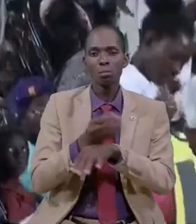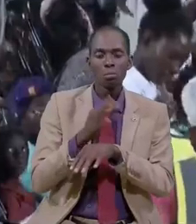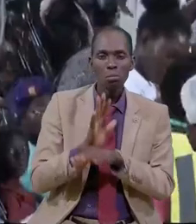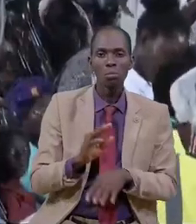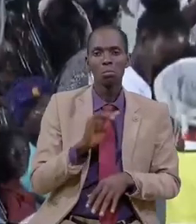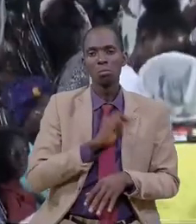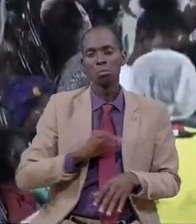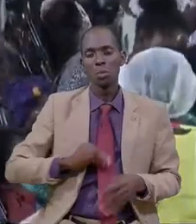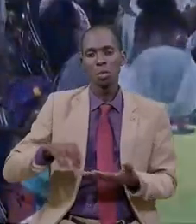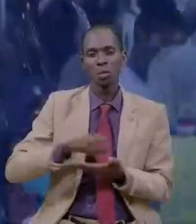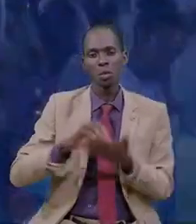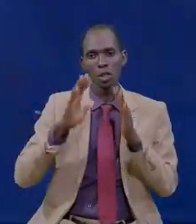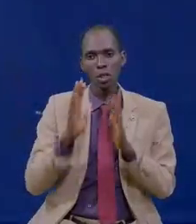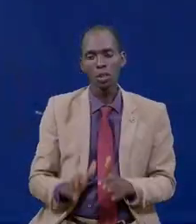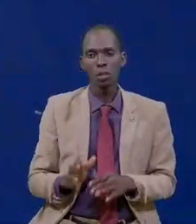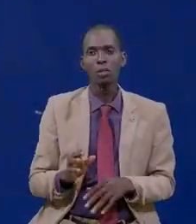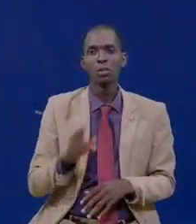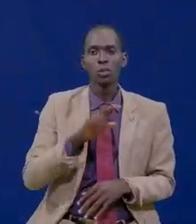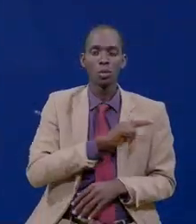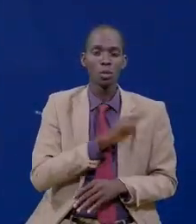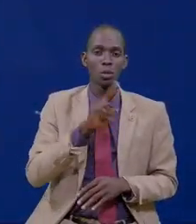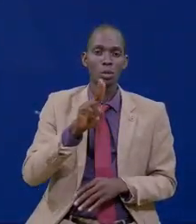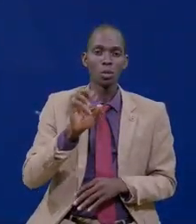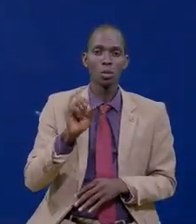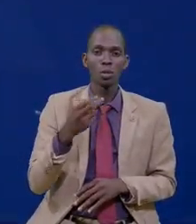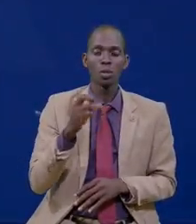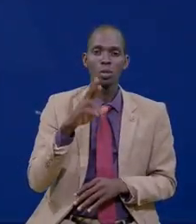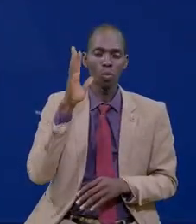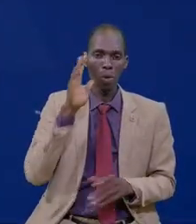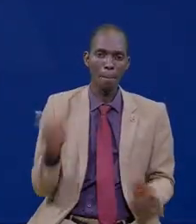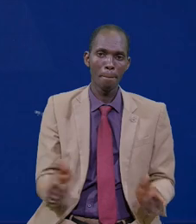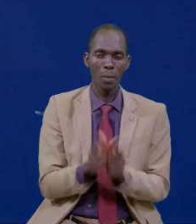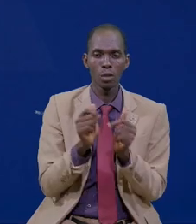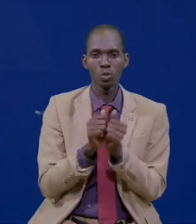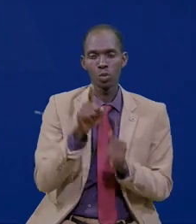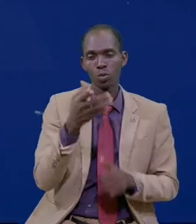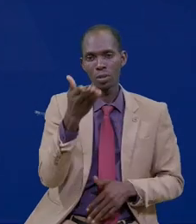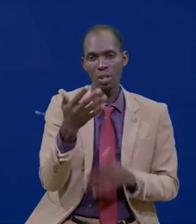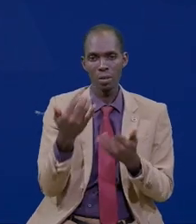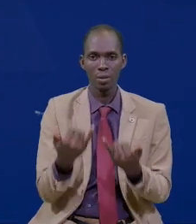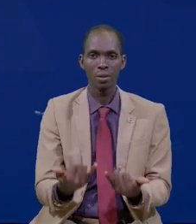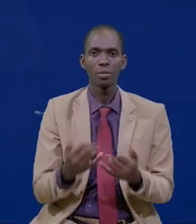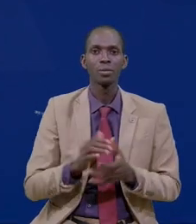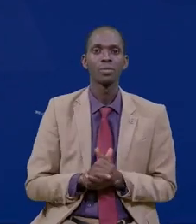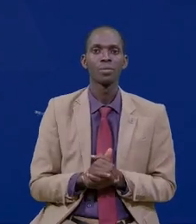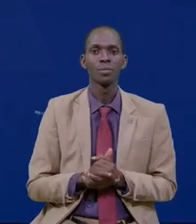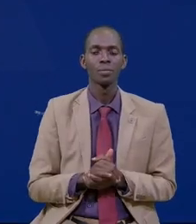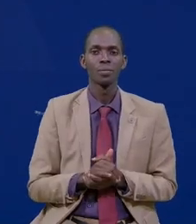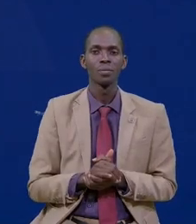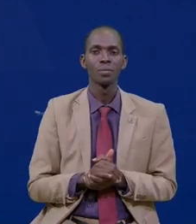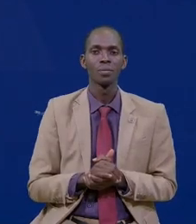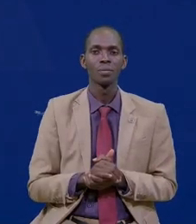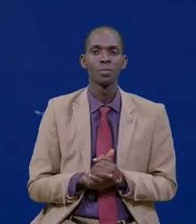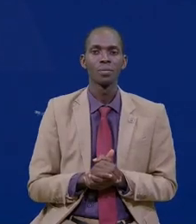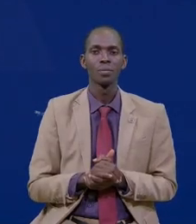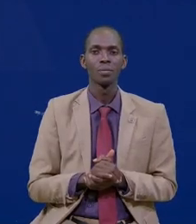ushers, all the prepared counselors will come to you now. Que Dieu vous bénisse toujours debout. Ne vous asseyez pas. Nos conseillers,